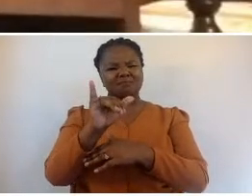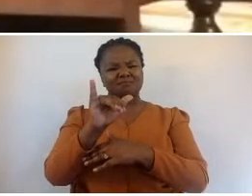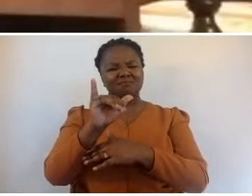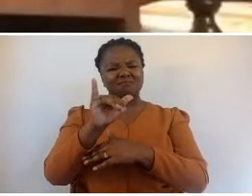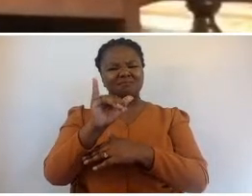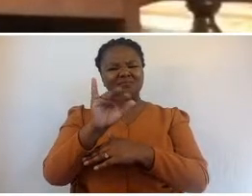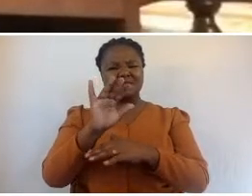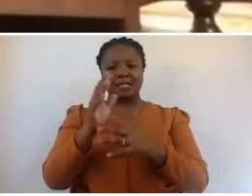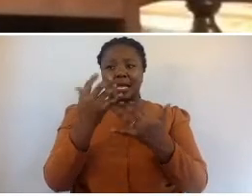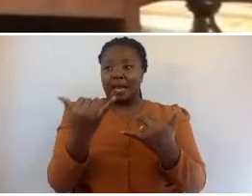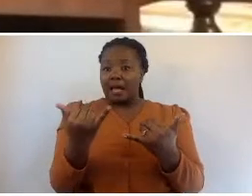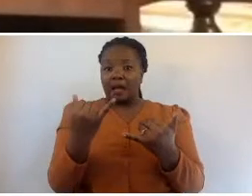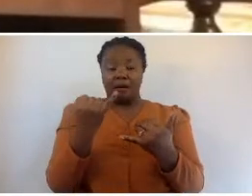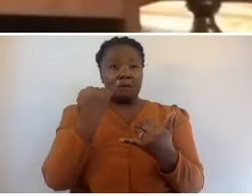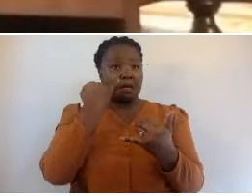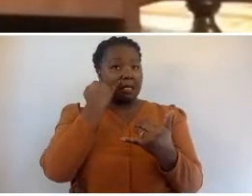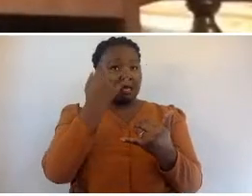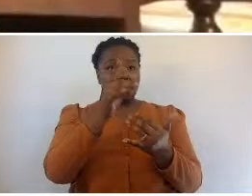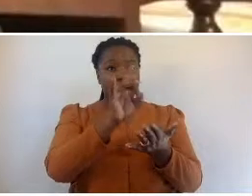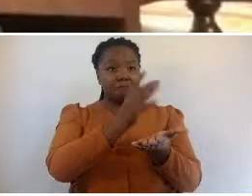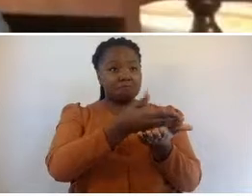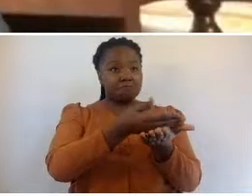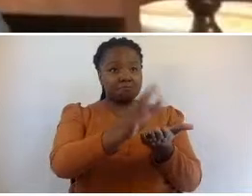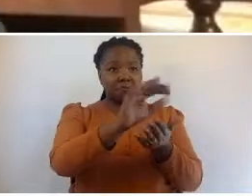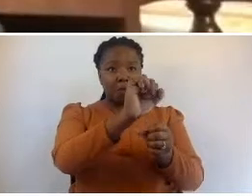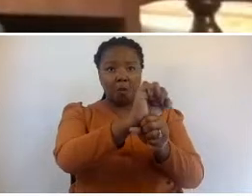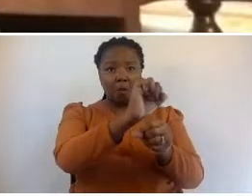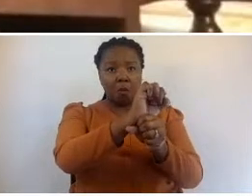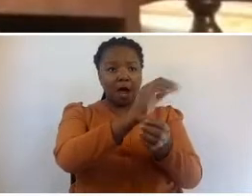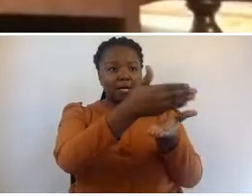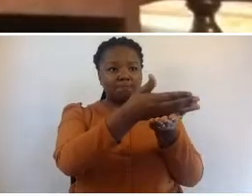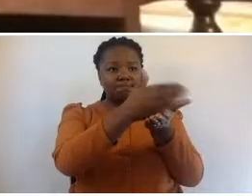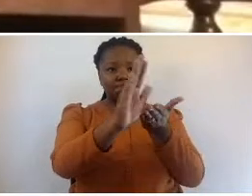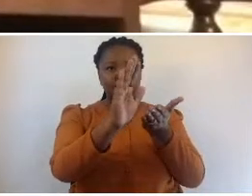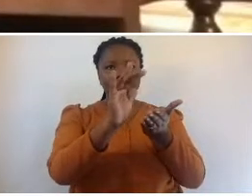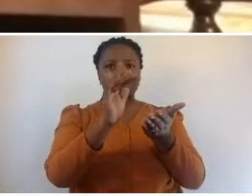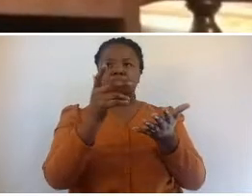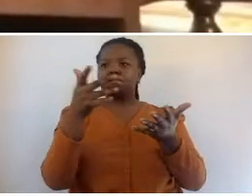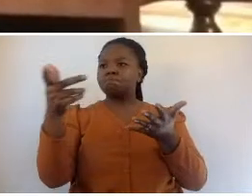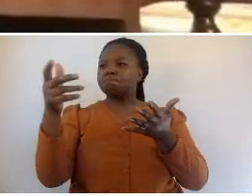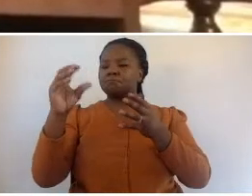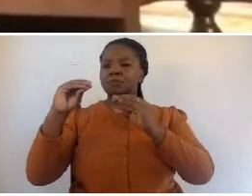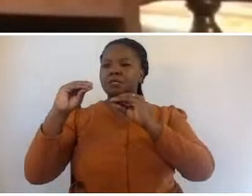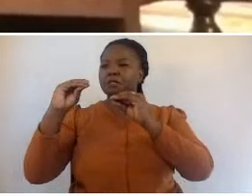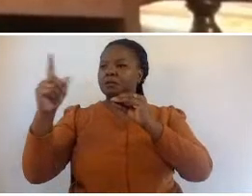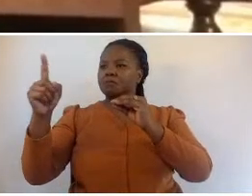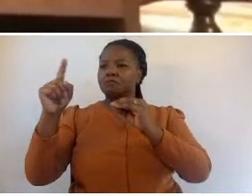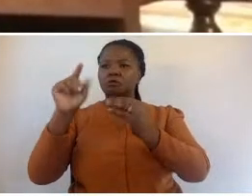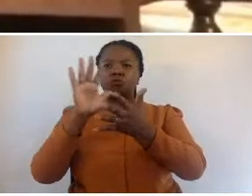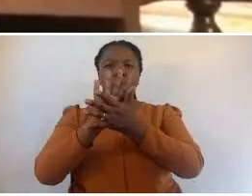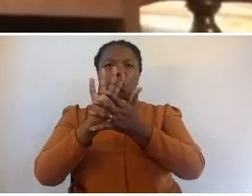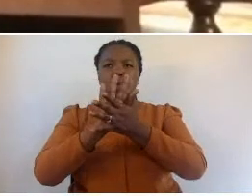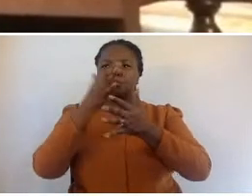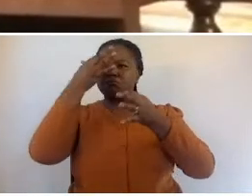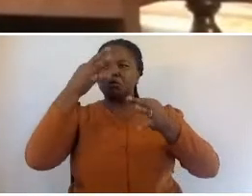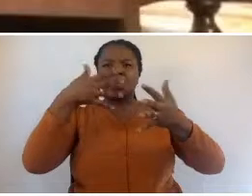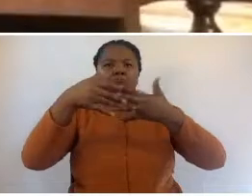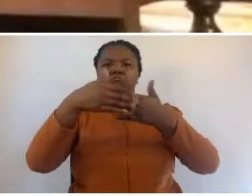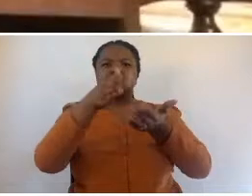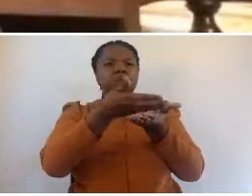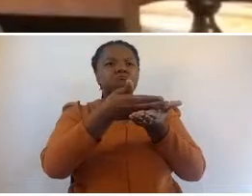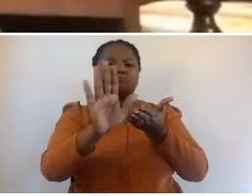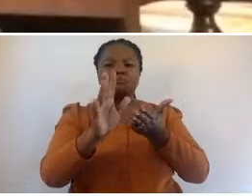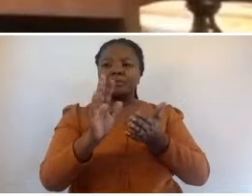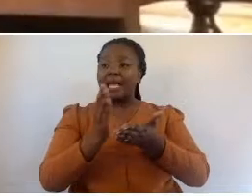être recrutés, puis ils sont licenciés, mis à pied selon les caprices de l'employeur. Certains enseignants